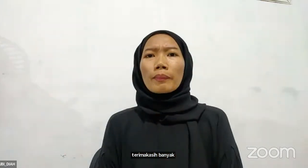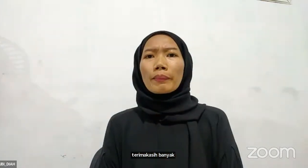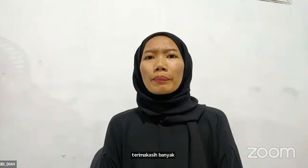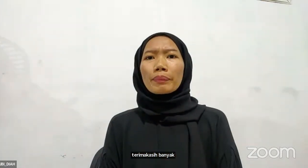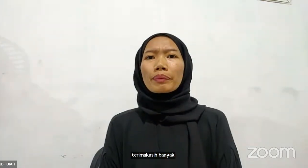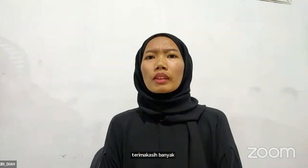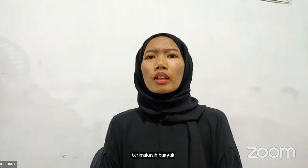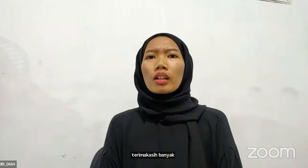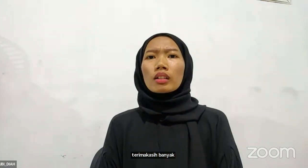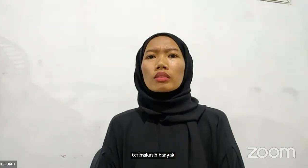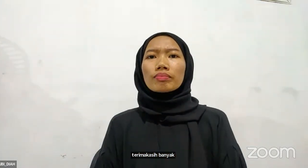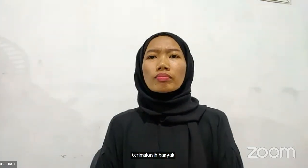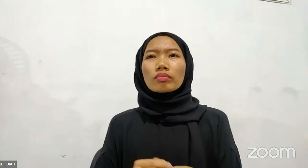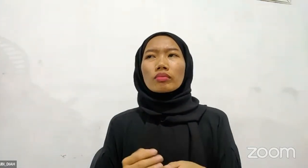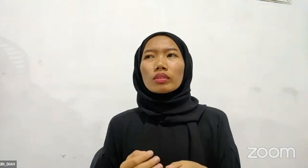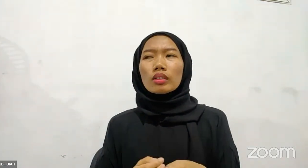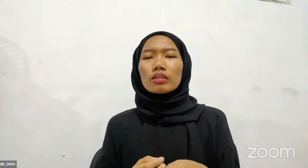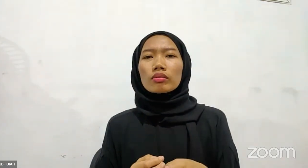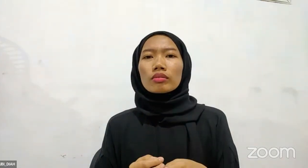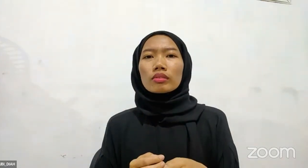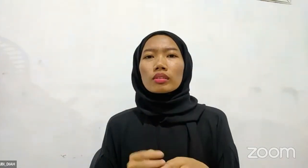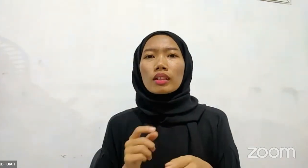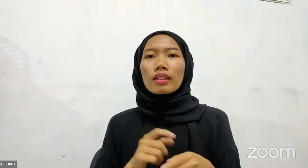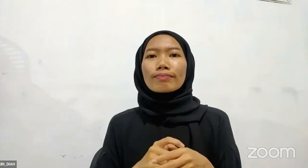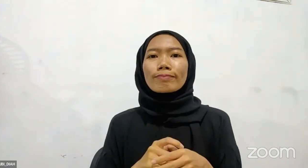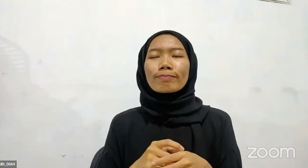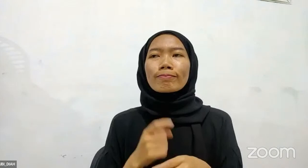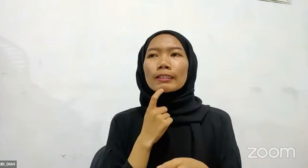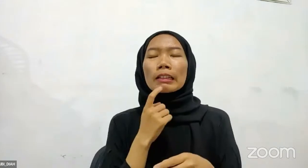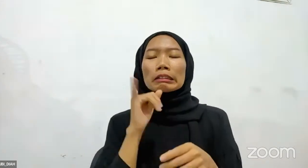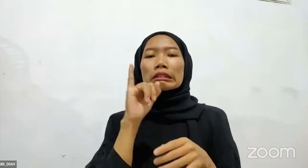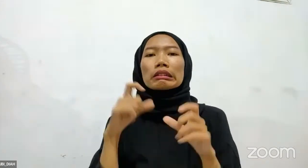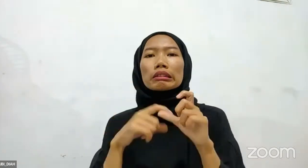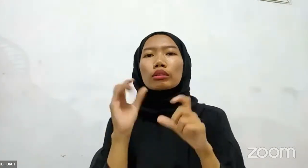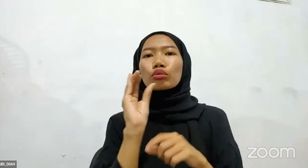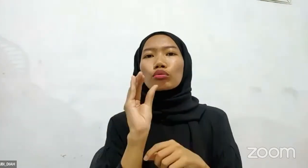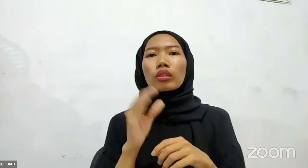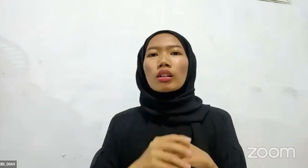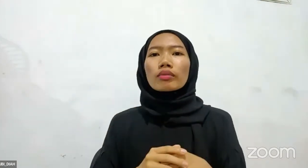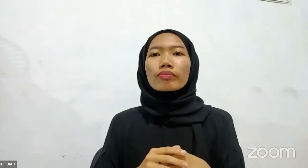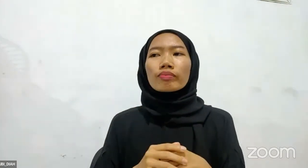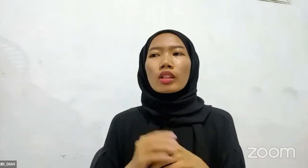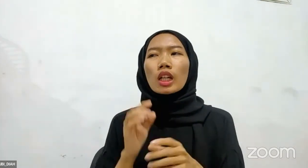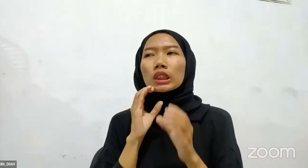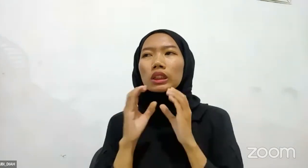satu isu yang terus kita upayakan saat ini. Jadi